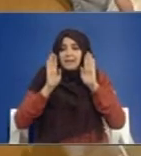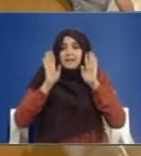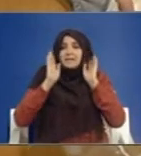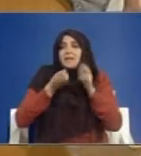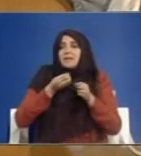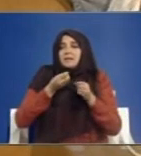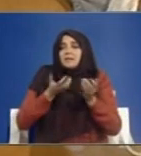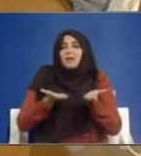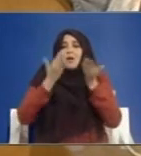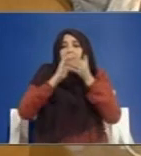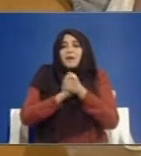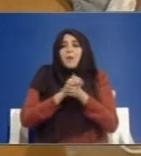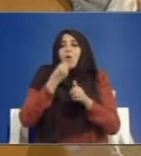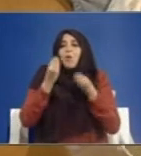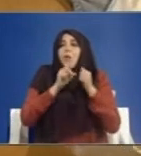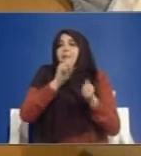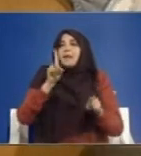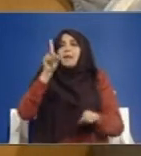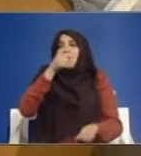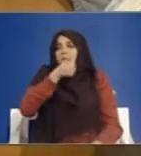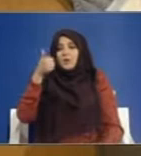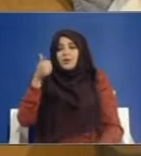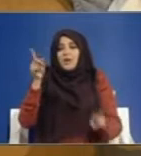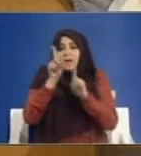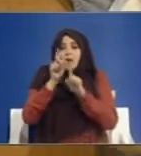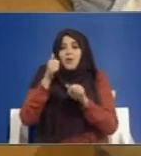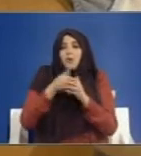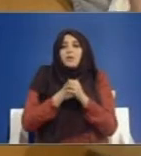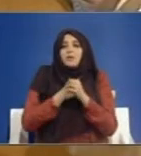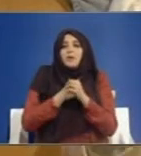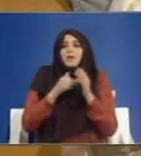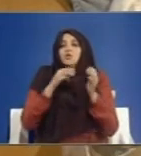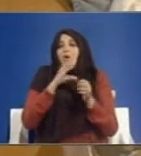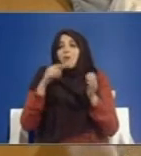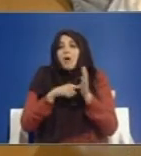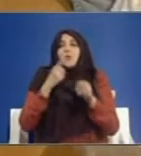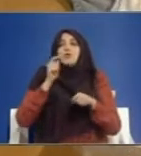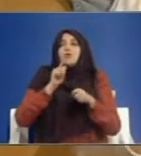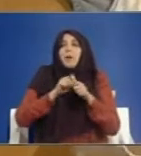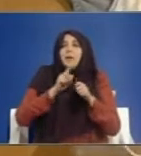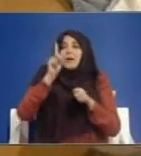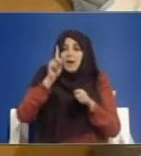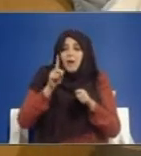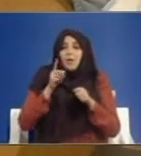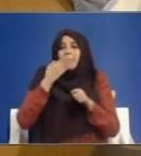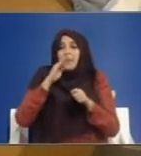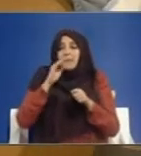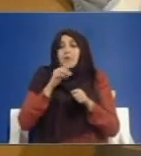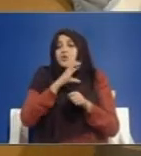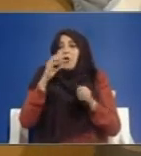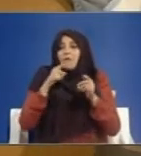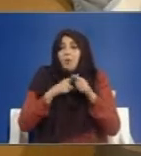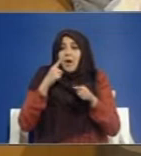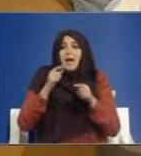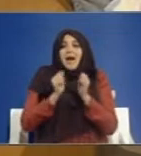100 أو يذكر الله أو يقول لا إله إلا الله وحده لا شريك له له على كل شيء قدير 100 مرة، أو سبحان الله وبحمده 100 مرة،